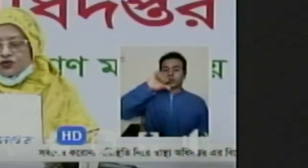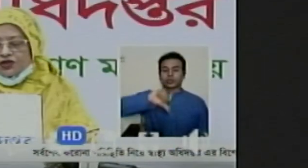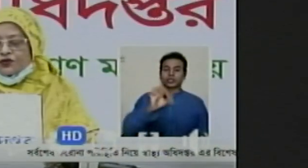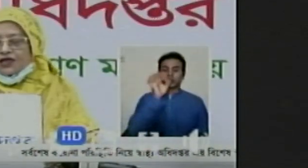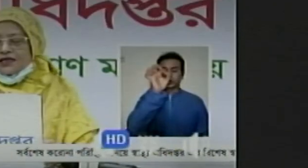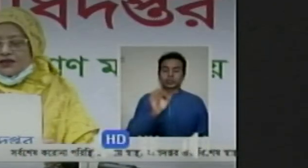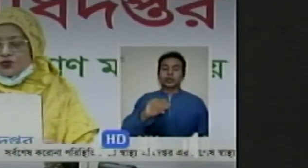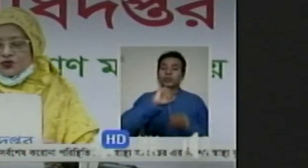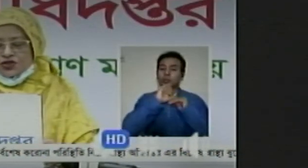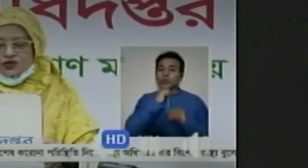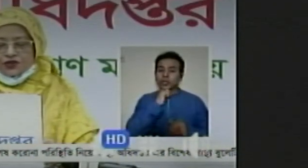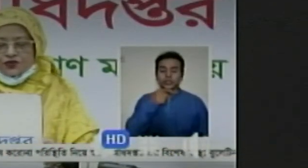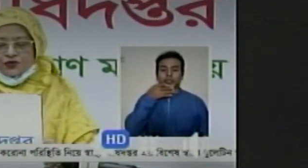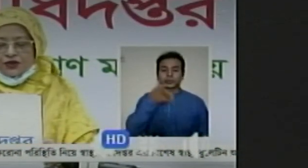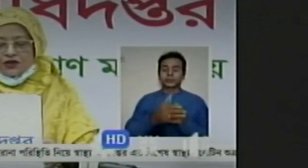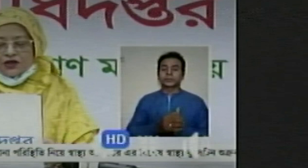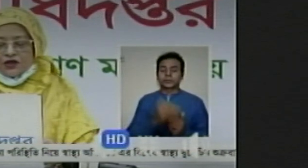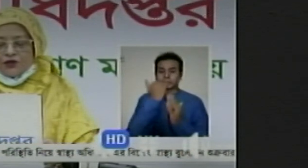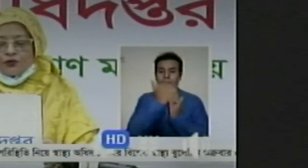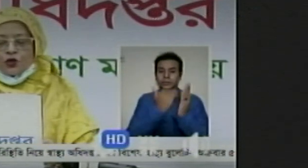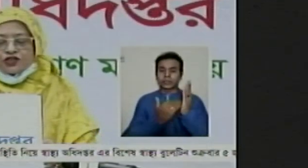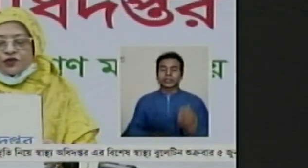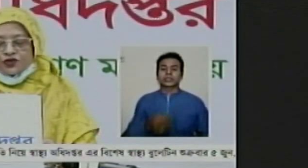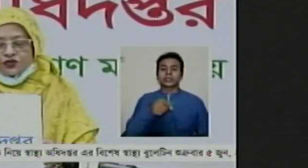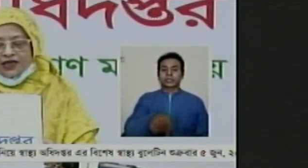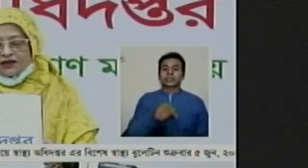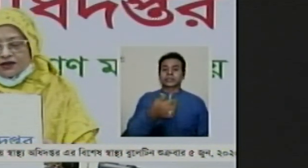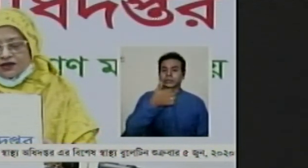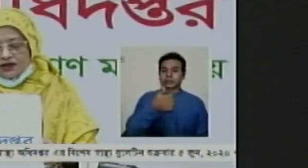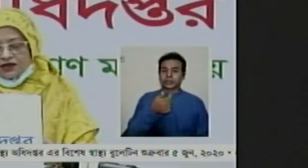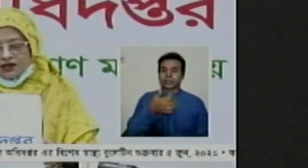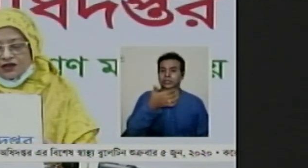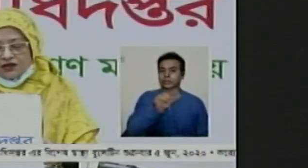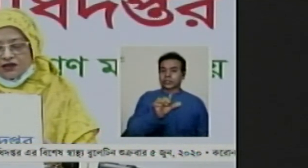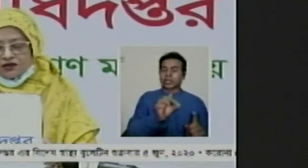71% এবং নারী 29%। বয়স বিবেচনায়